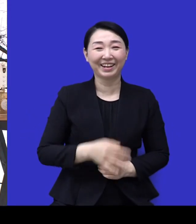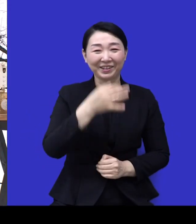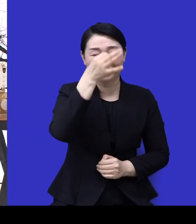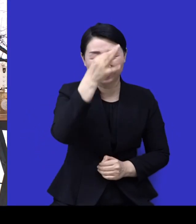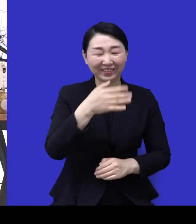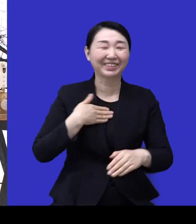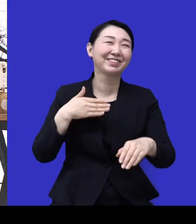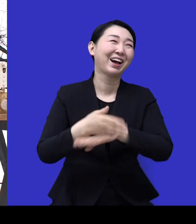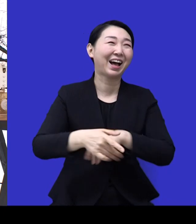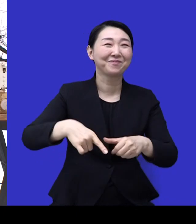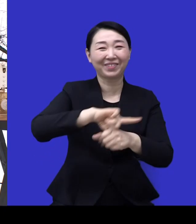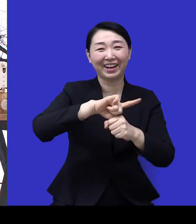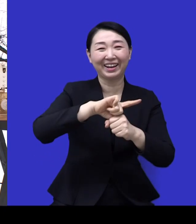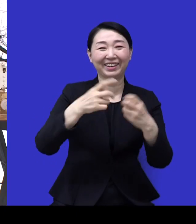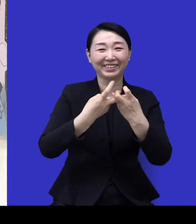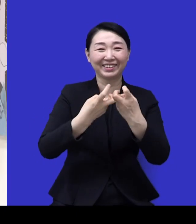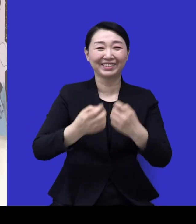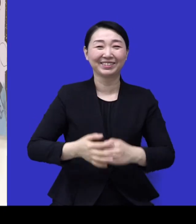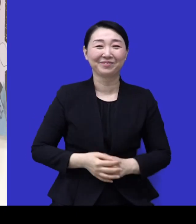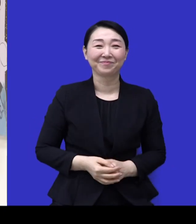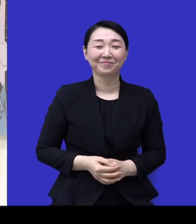죄송합니다. 늦었어. 늦었죠?